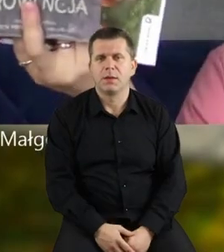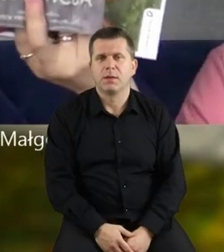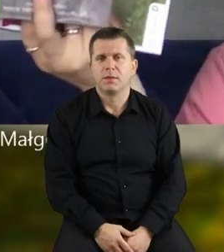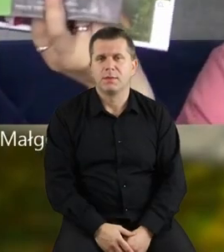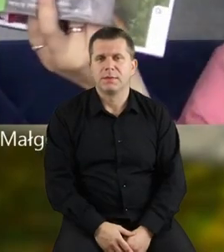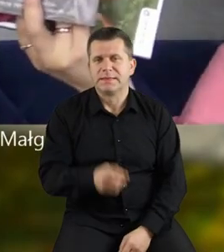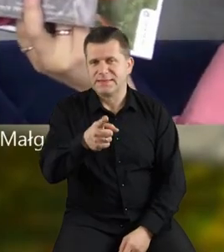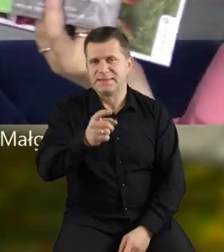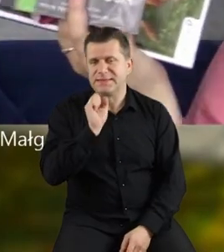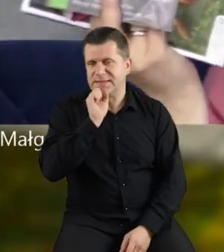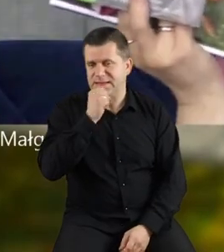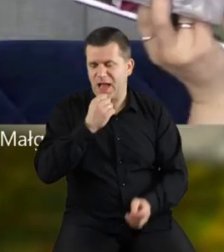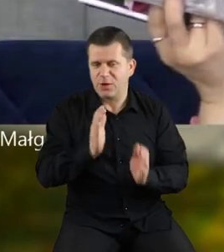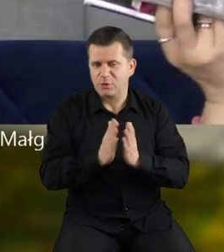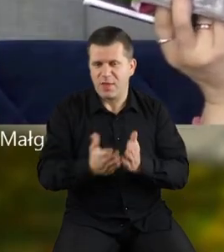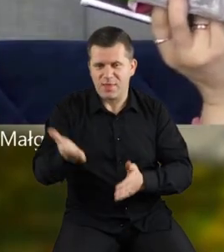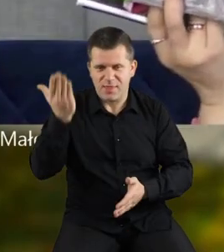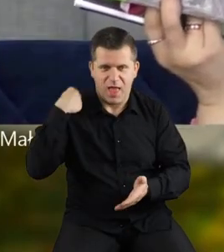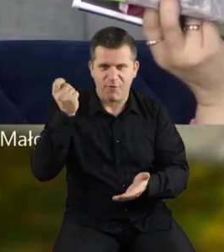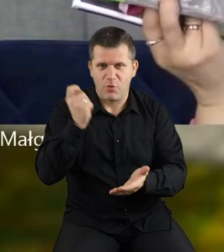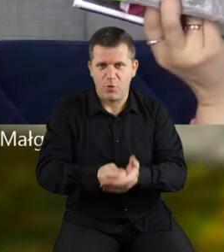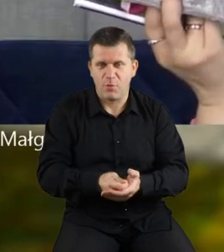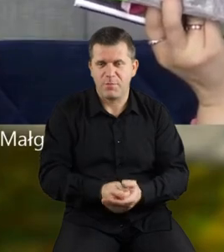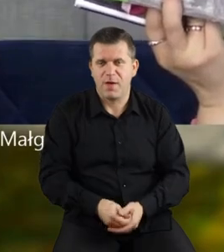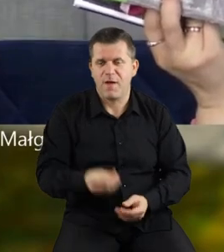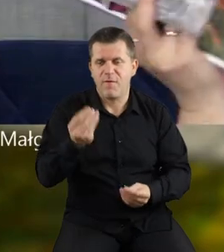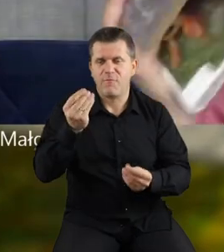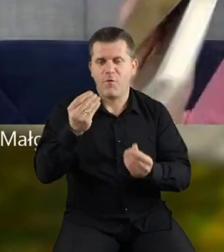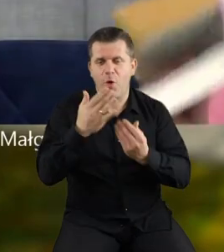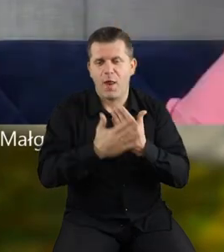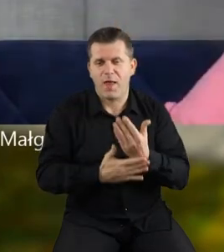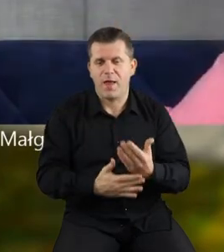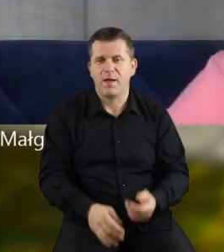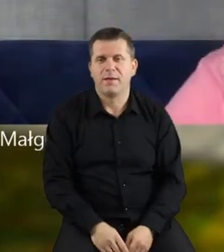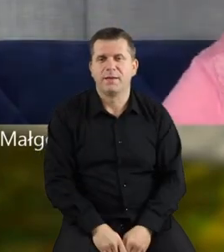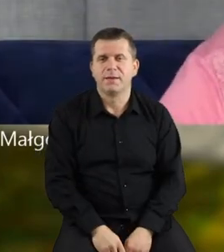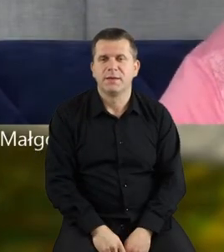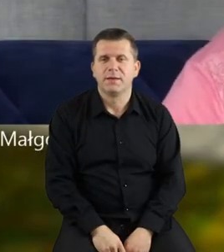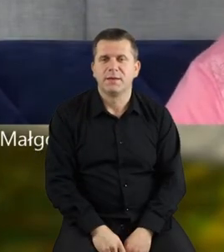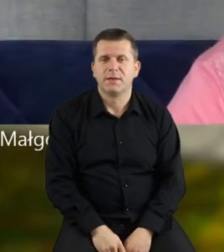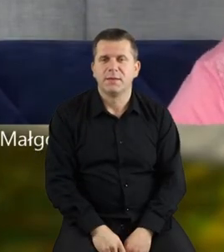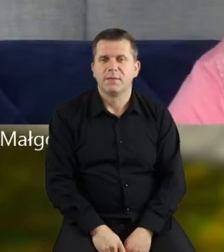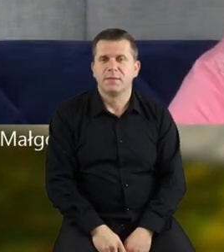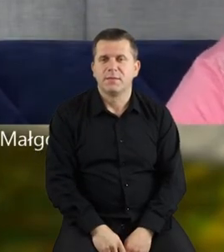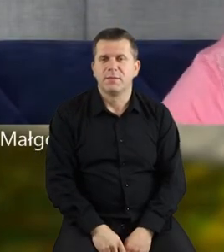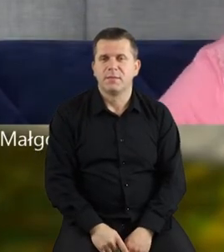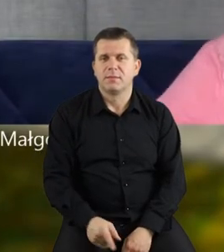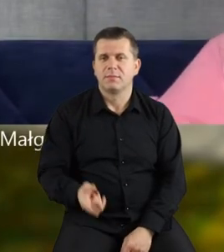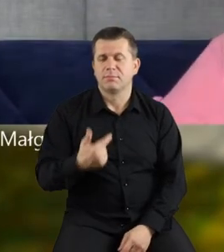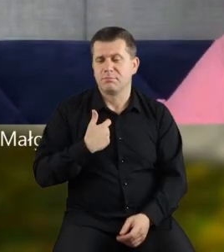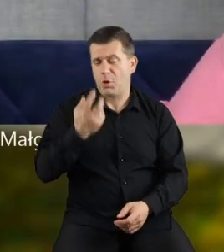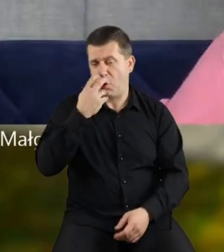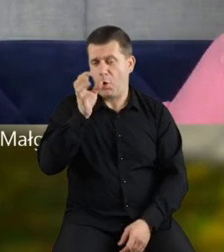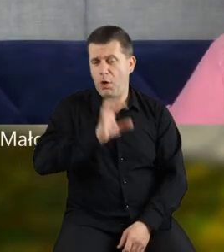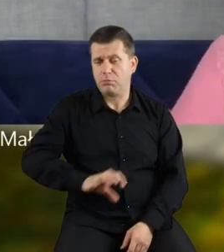jeszcze zafoliowana. Stara książka, dawno kupiona, bo jeszcze zafoliowana u nas. Mam taką obserwację, to jest